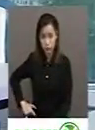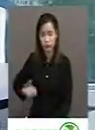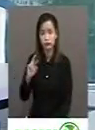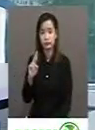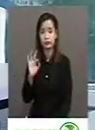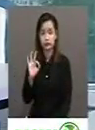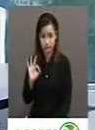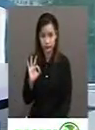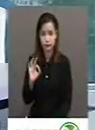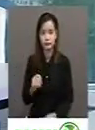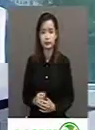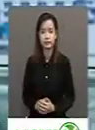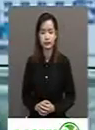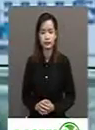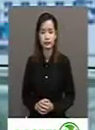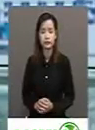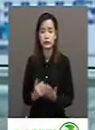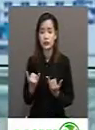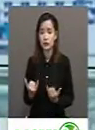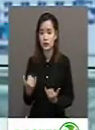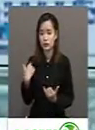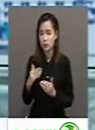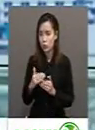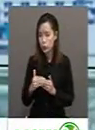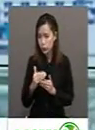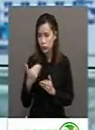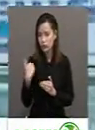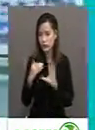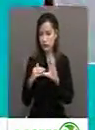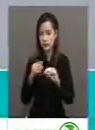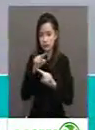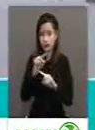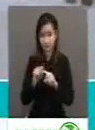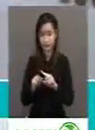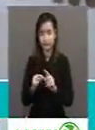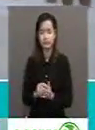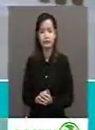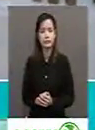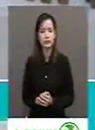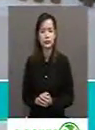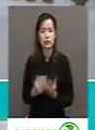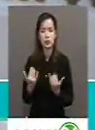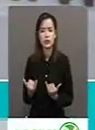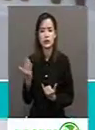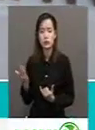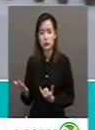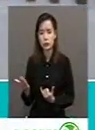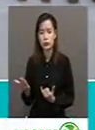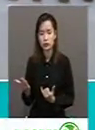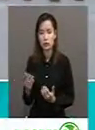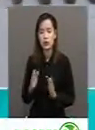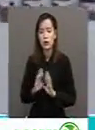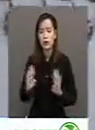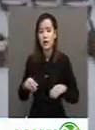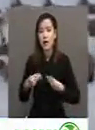รมินทรมหาภูมิพลอดุลยเดชซึ่งตอนนี้มีความคืบหน้ามากกว่า 50% แล้วนะคะวันนี้ทางกรมศิลปากรได้เปิดโอกาส